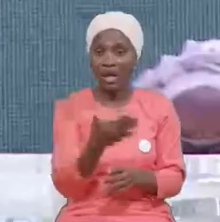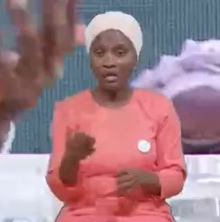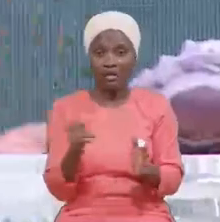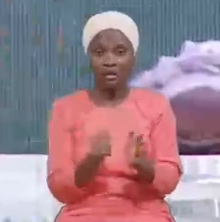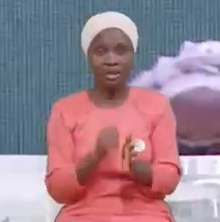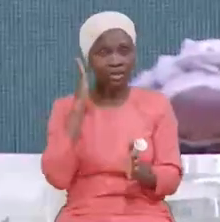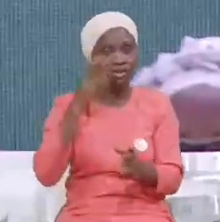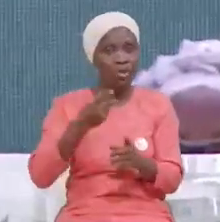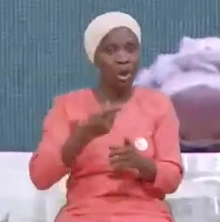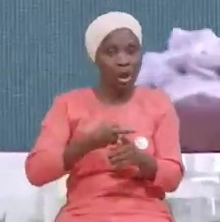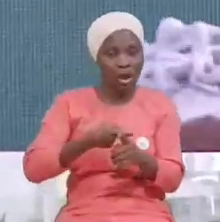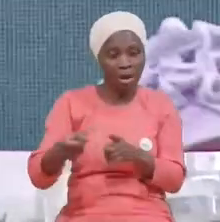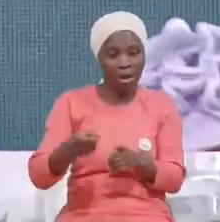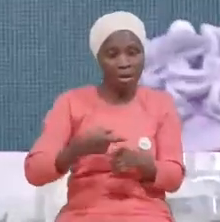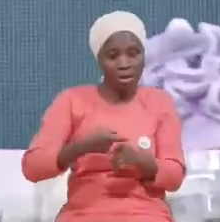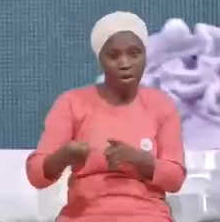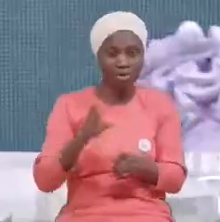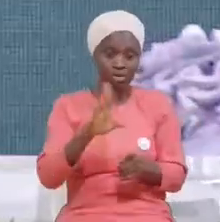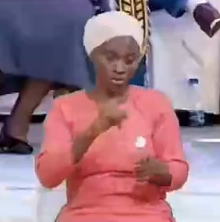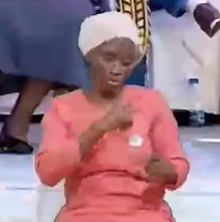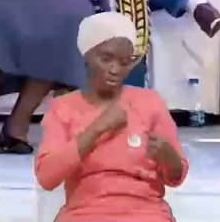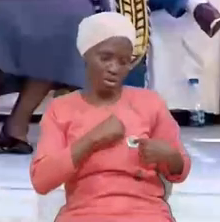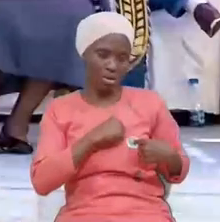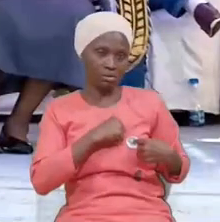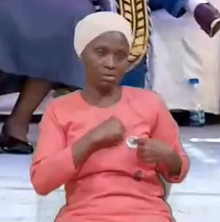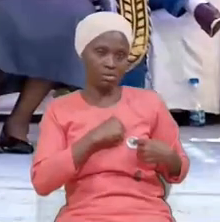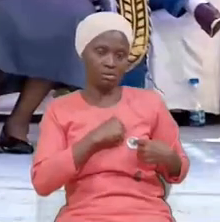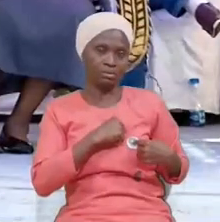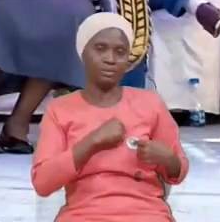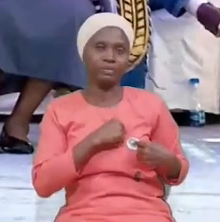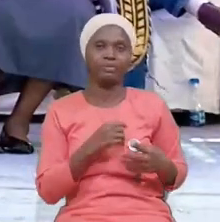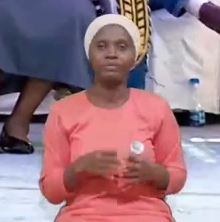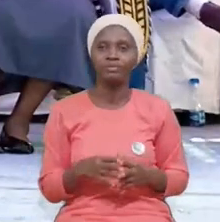Tu ne dois donc pas accepter quelque chose qui va nuire à ta conscience.